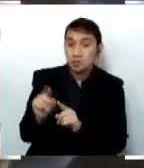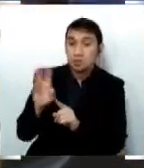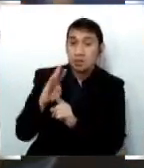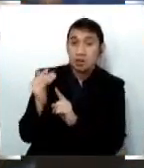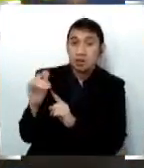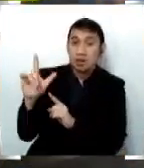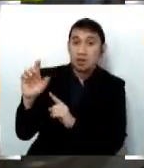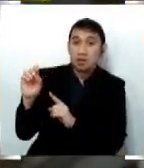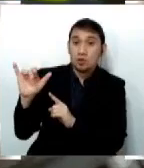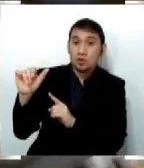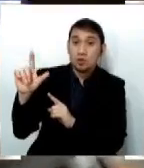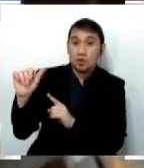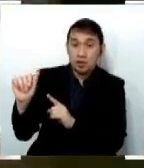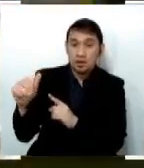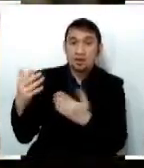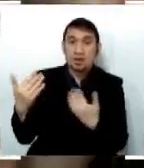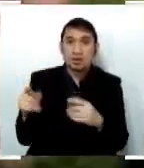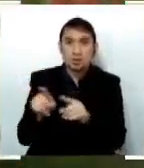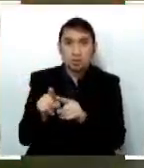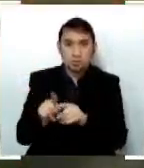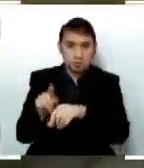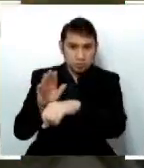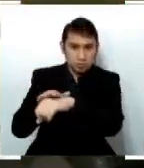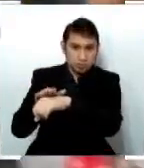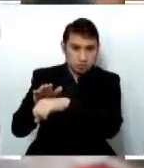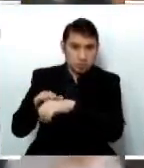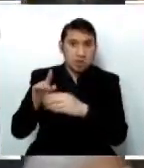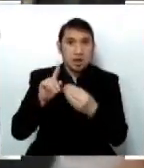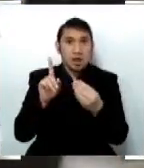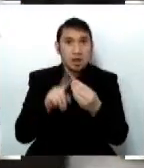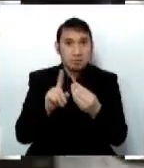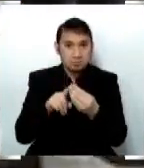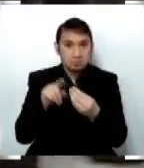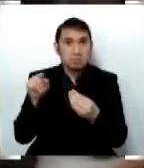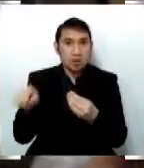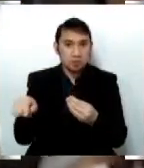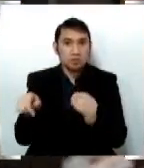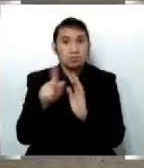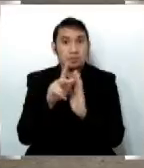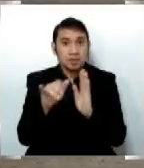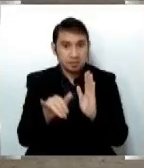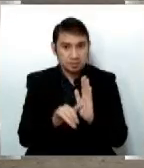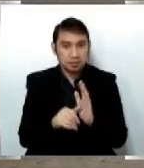sawayin ang mga lumalabag sa minimum health and safety protocols.